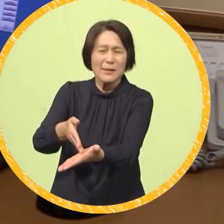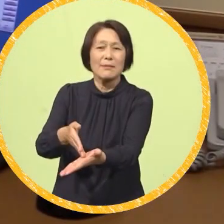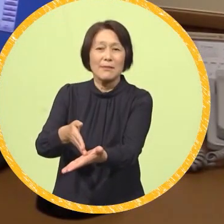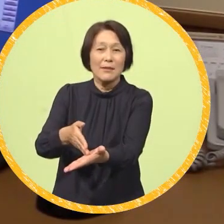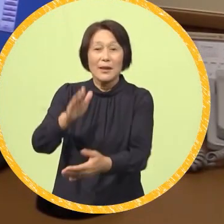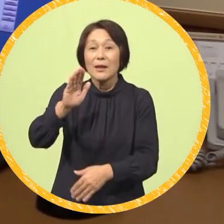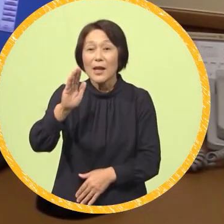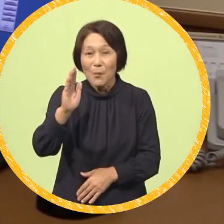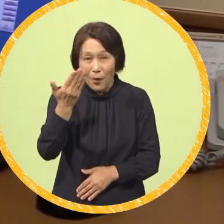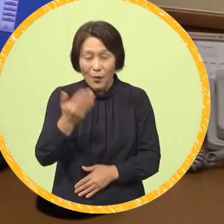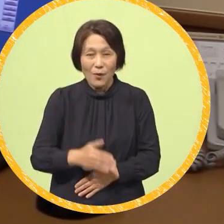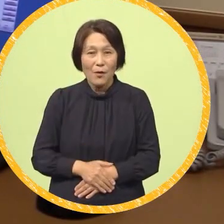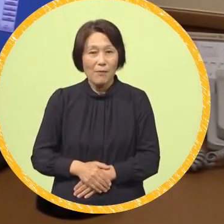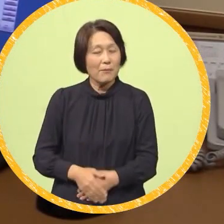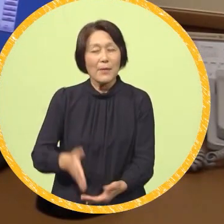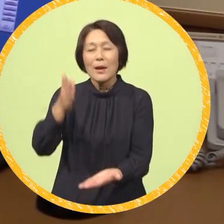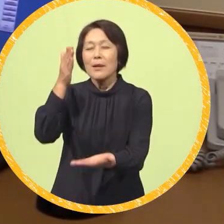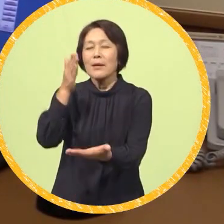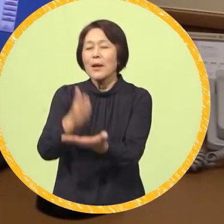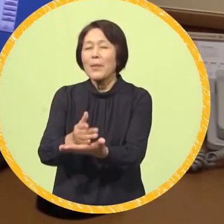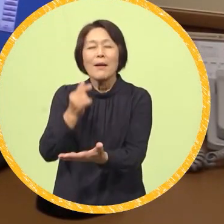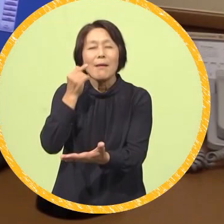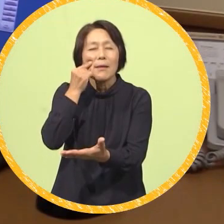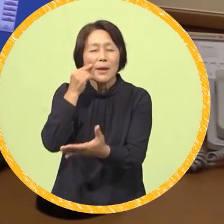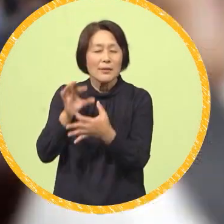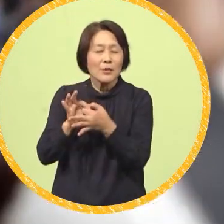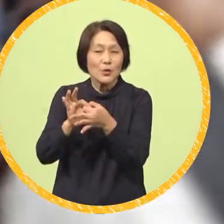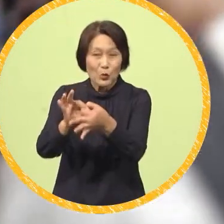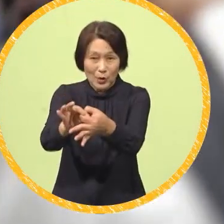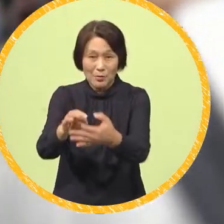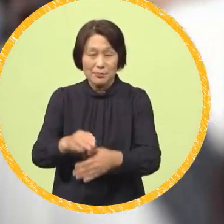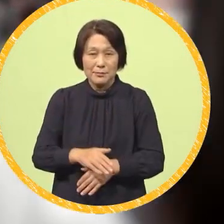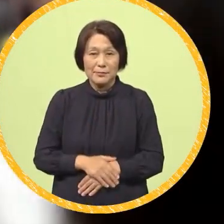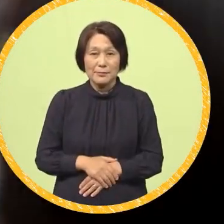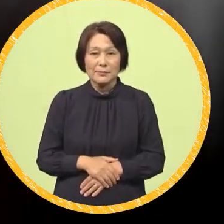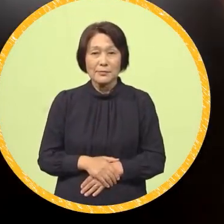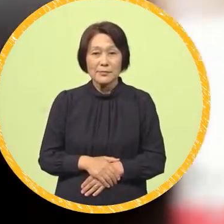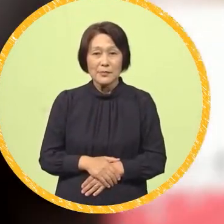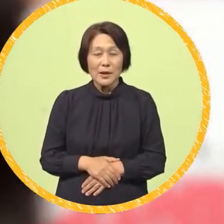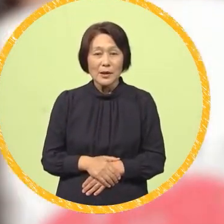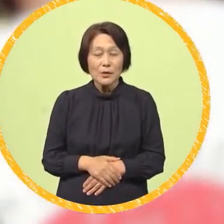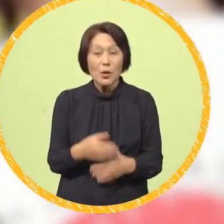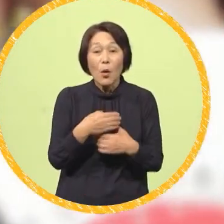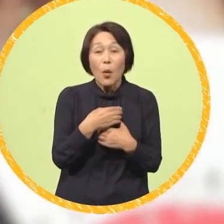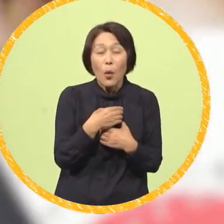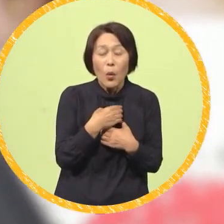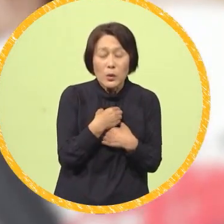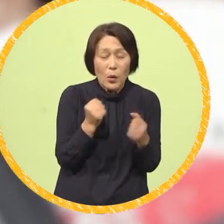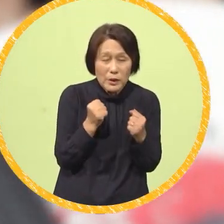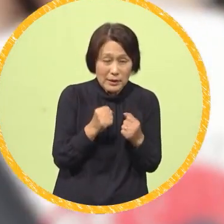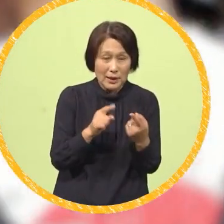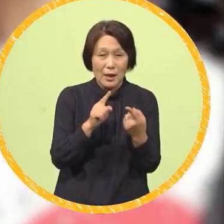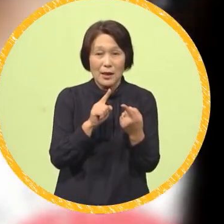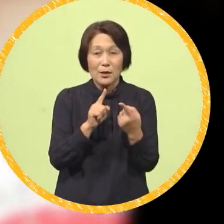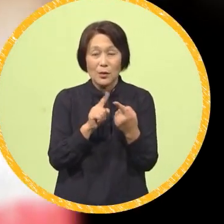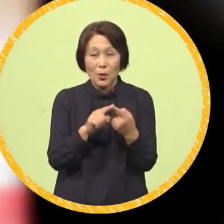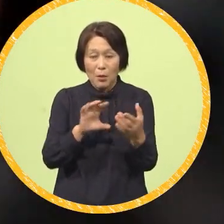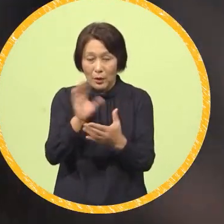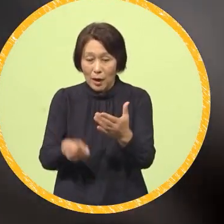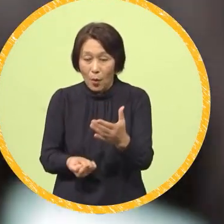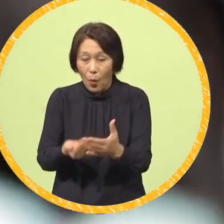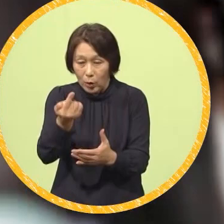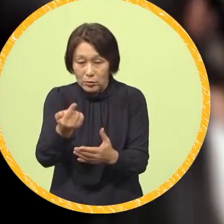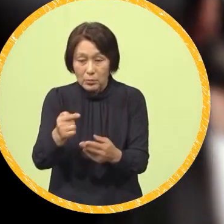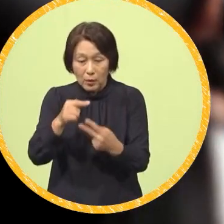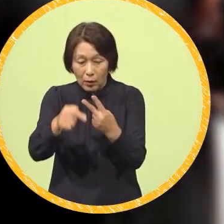得しようとしても、やめようとしないということが起きてしまうわけです。 その恐ろしさとかね、そのどういうことが起きるか分か